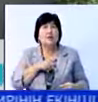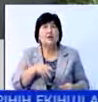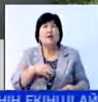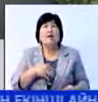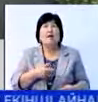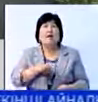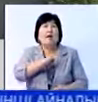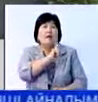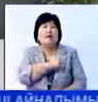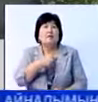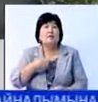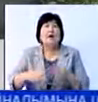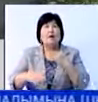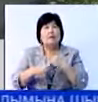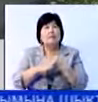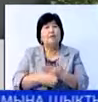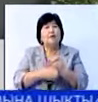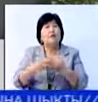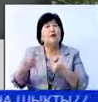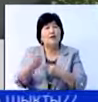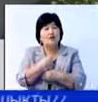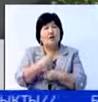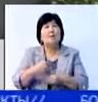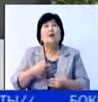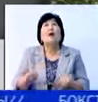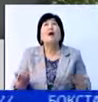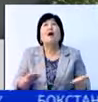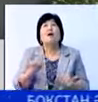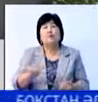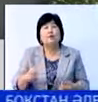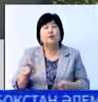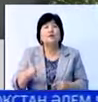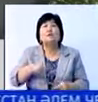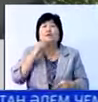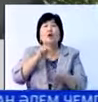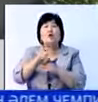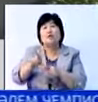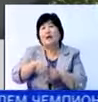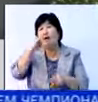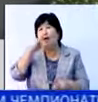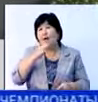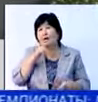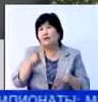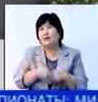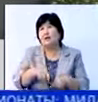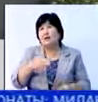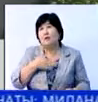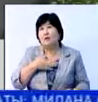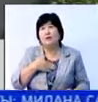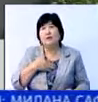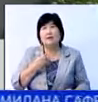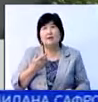маған поддержка берген, тәрбиелеген. Ол маған қалай болды? Наставник болды, әкесі болды, мен әкесі